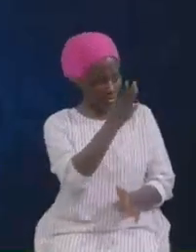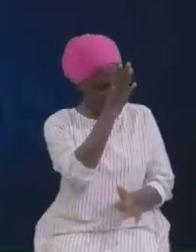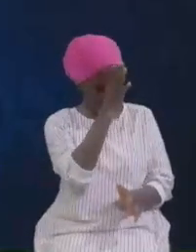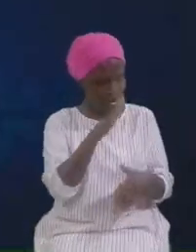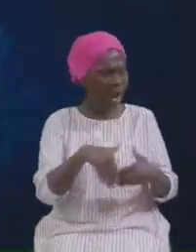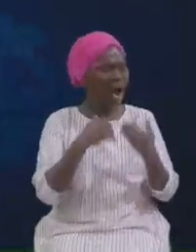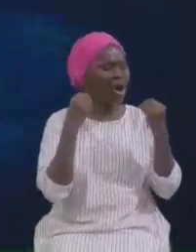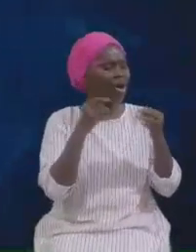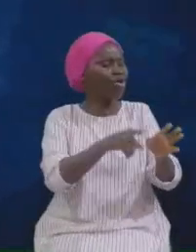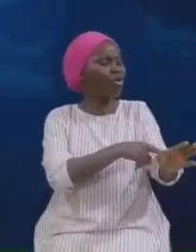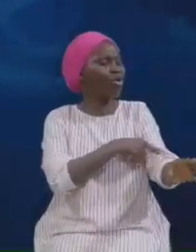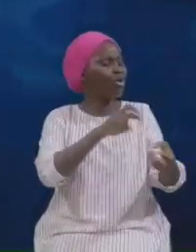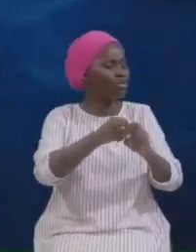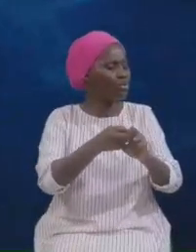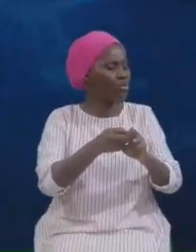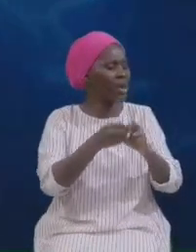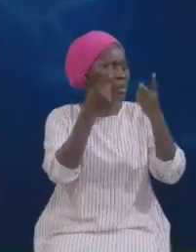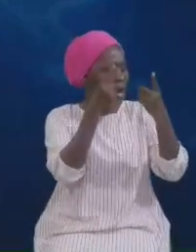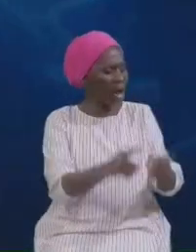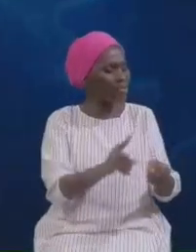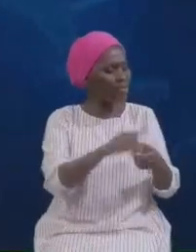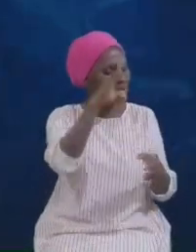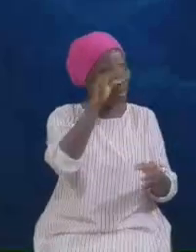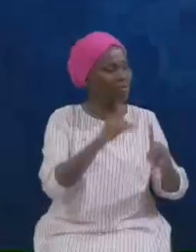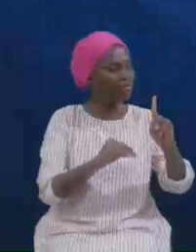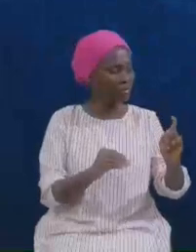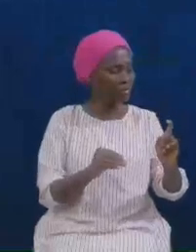Combien y a-t-il de temps que cela lui arrive?